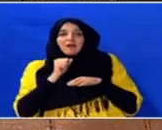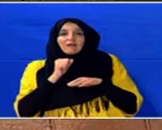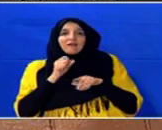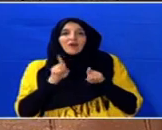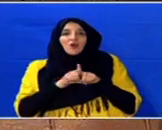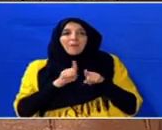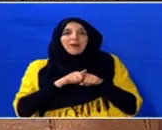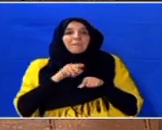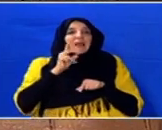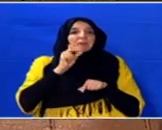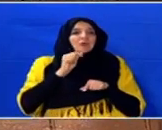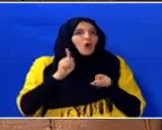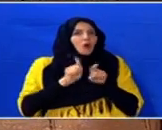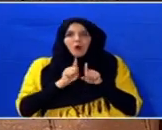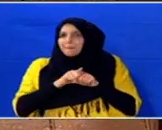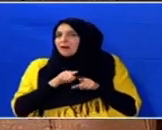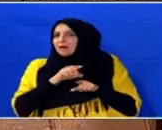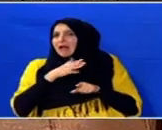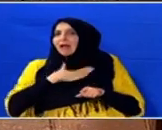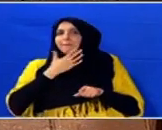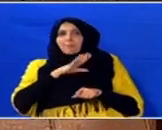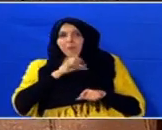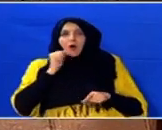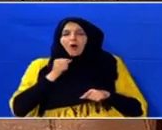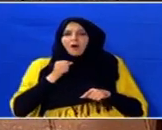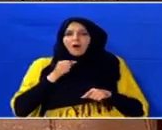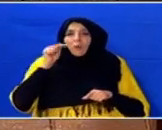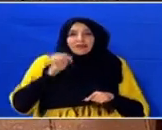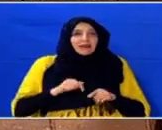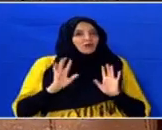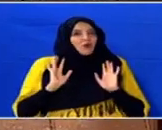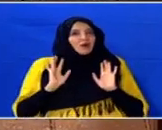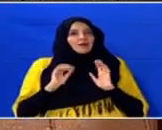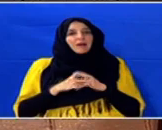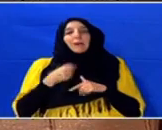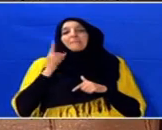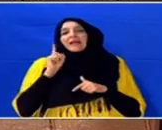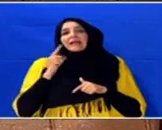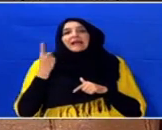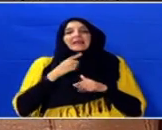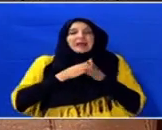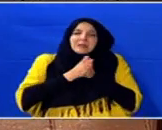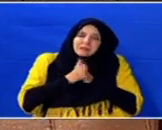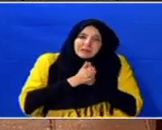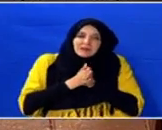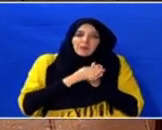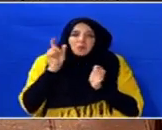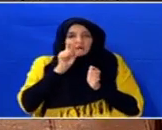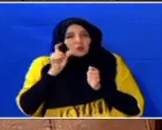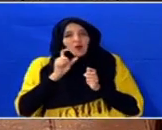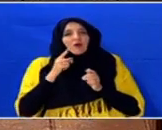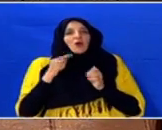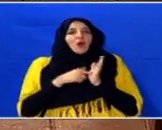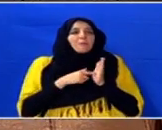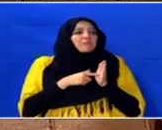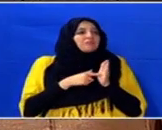تؤتى عزائمه. ولكن المسلم يجتهد باش يتوقف